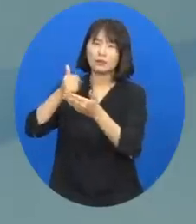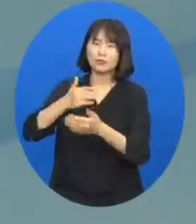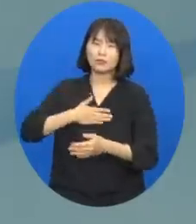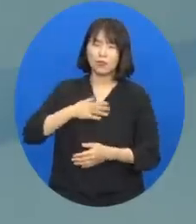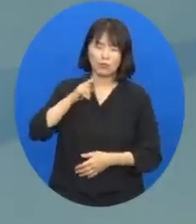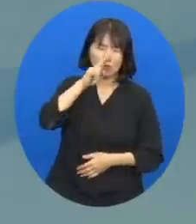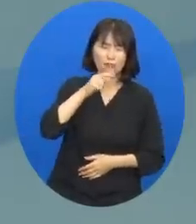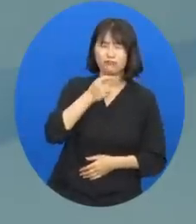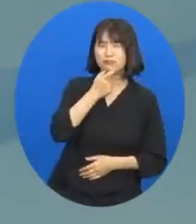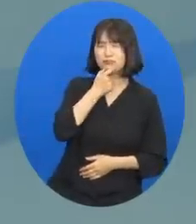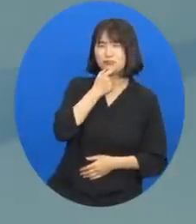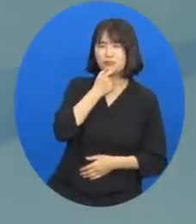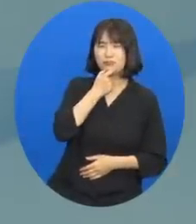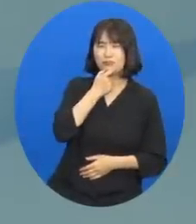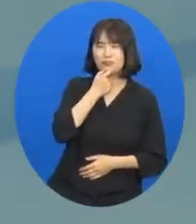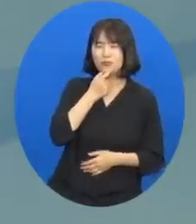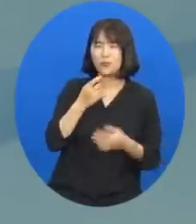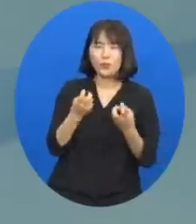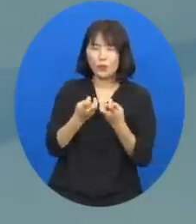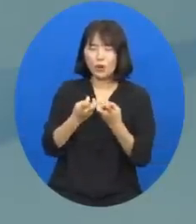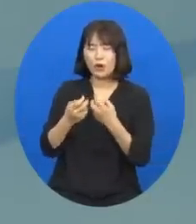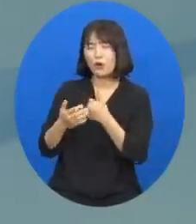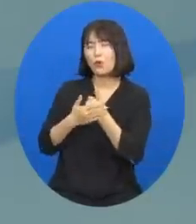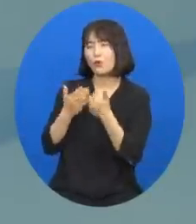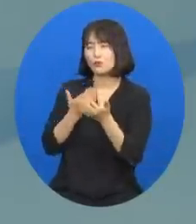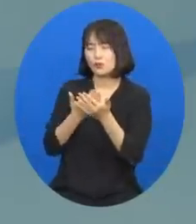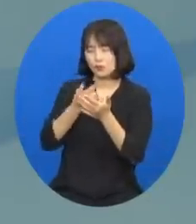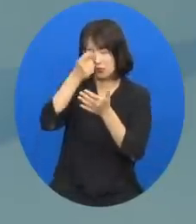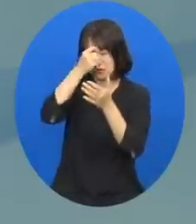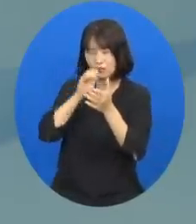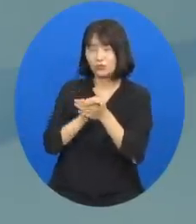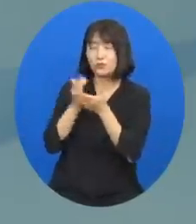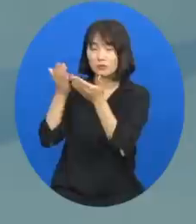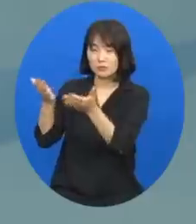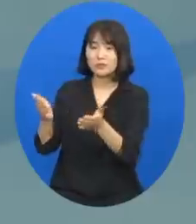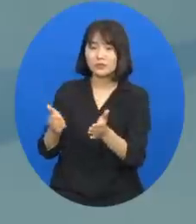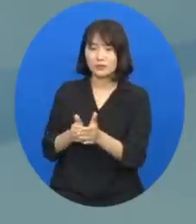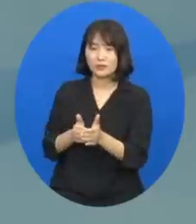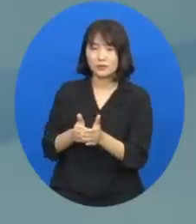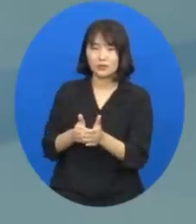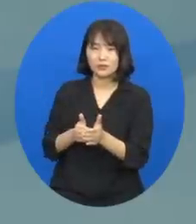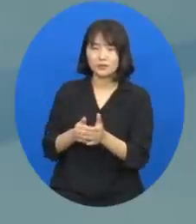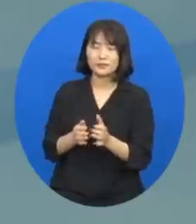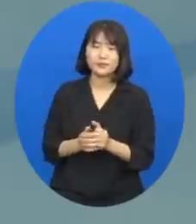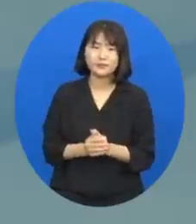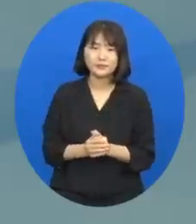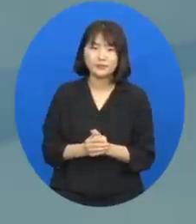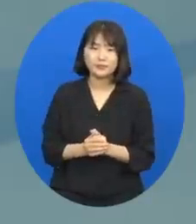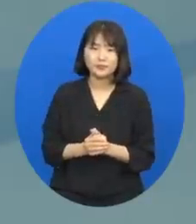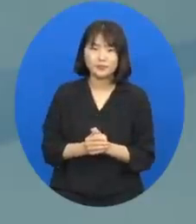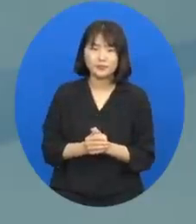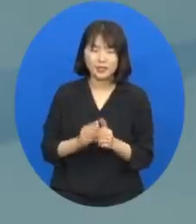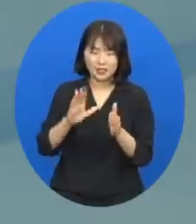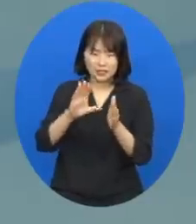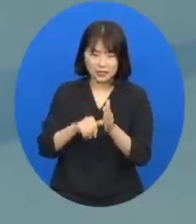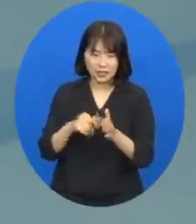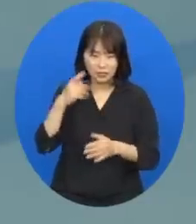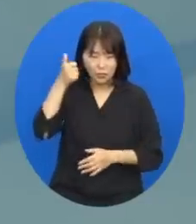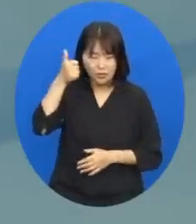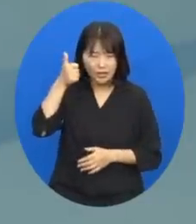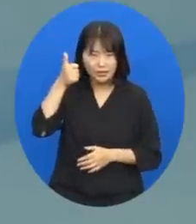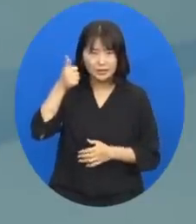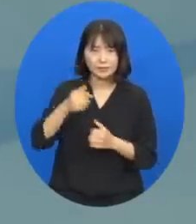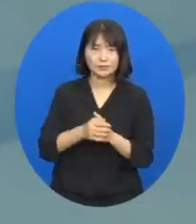있습니다 이거 어떻게 좀 달아주세요 이런 고민을 했어요 기도하면서 그때 교육부에서 이제 살짜리 트윗을 같습니다